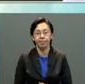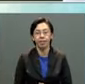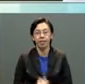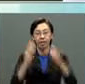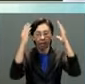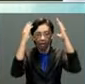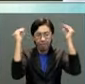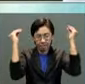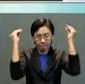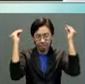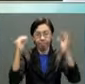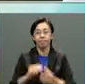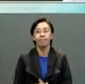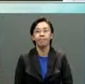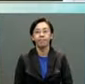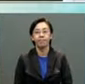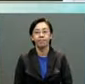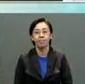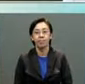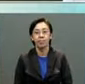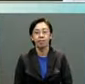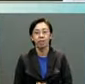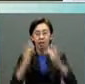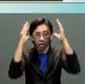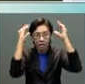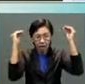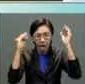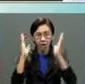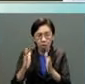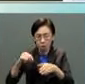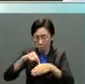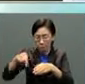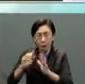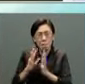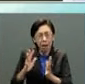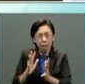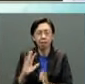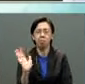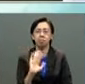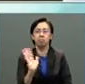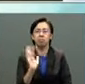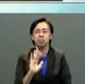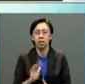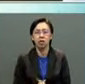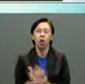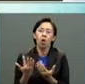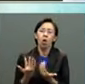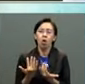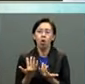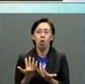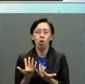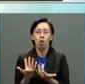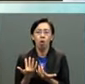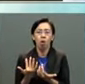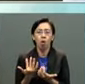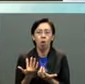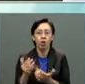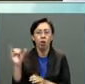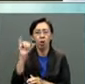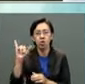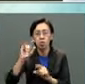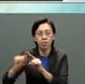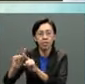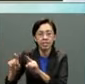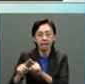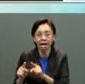ด์อันนี้เป็นการ เรามีคนที่เนเธอร์แลนด์เยอะเหรอไม่ได้เยอะนะครับแต่ว่ามีการรอคนที่อยู่แถบยุโรปหลายๆ